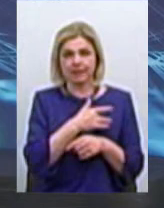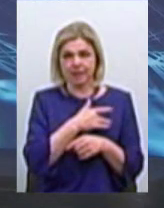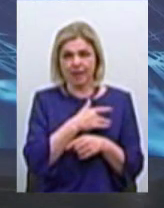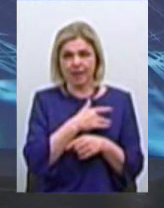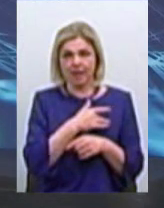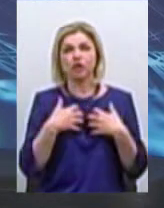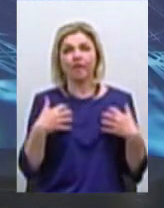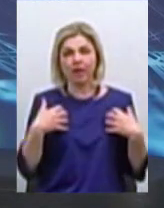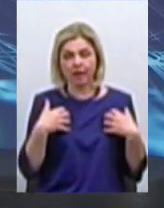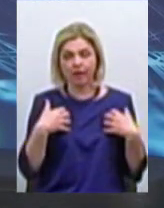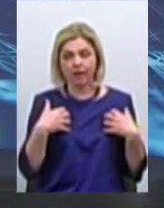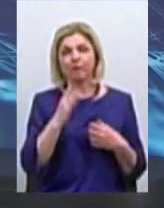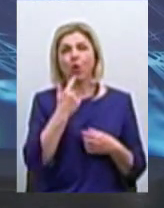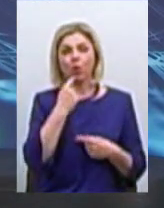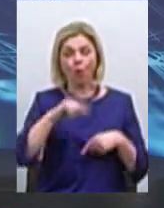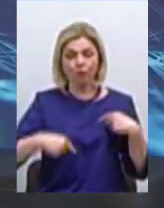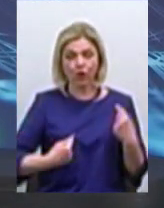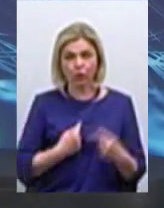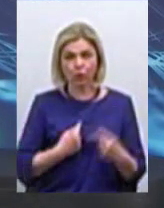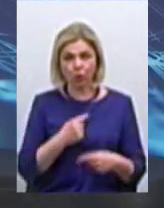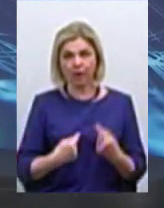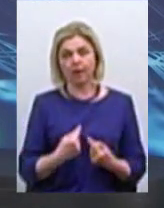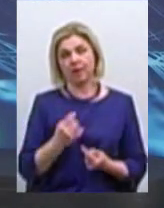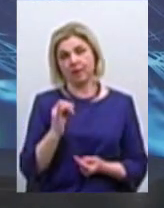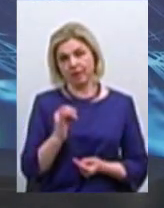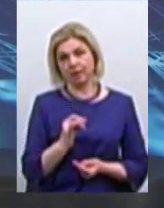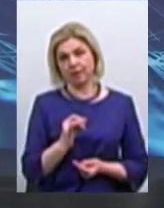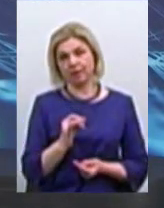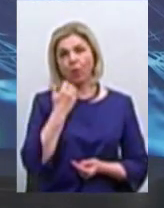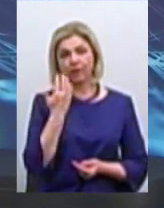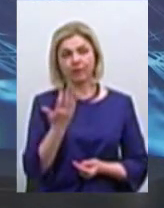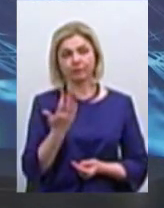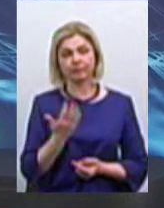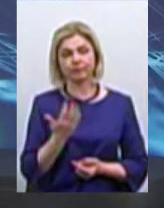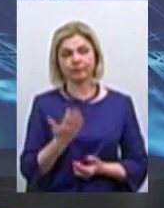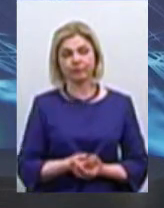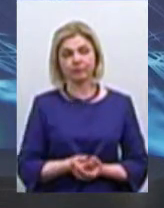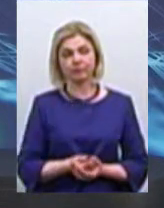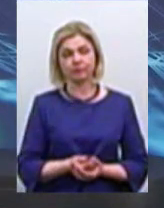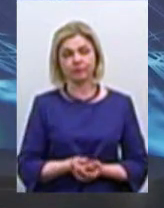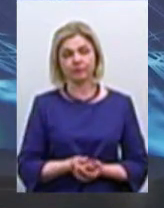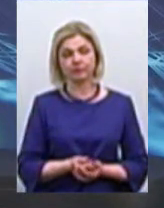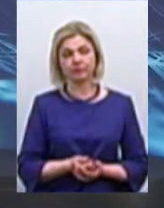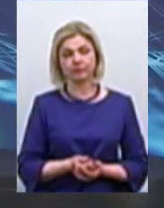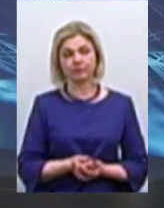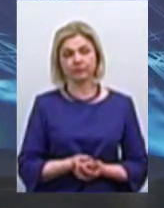тварини, в кровотокі. І коли вже